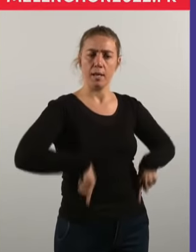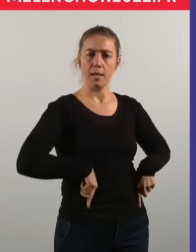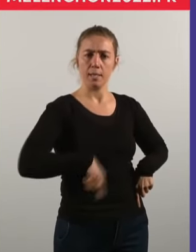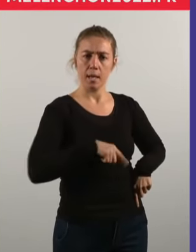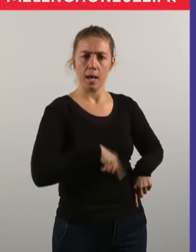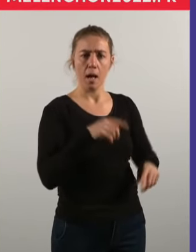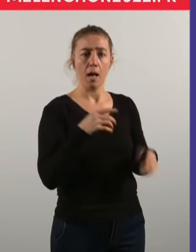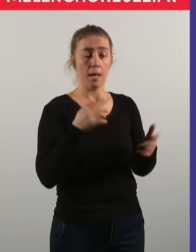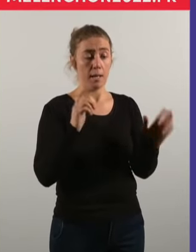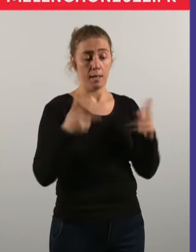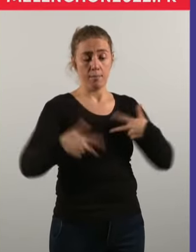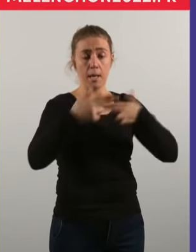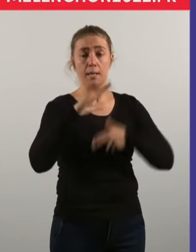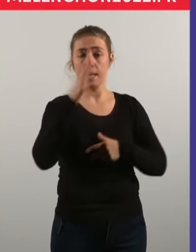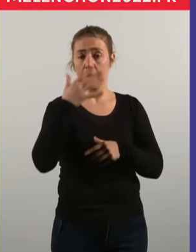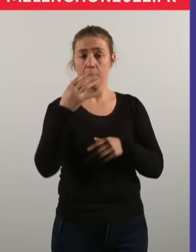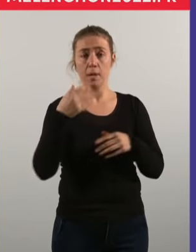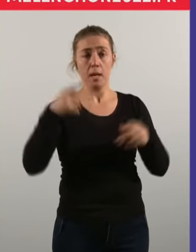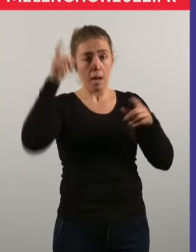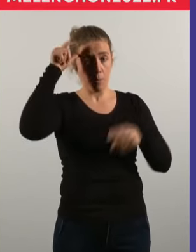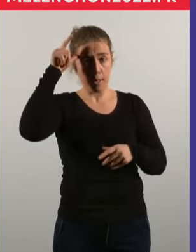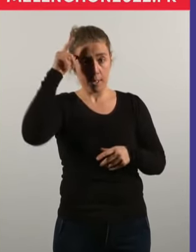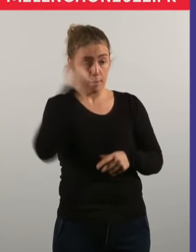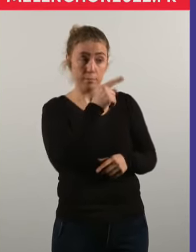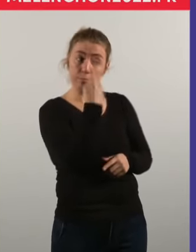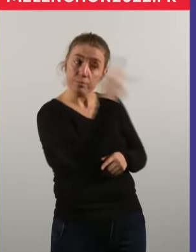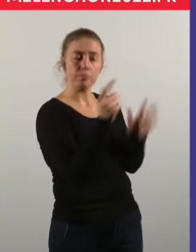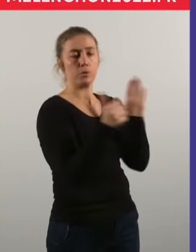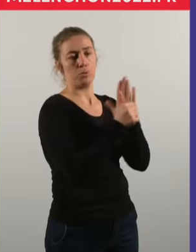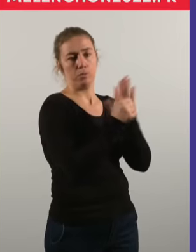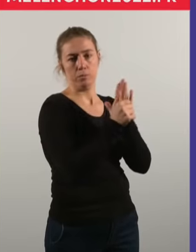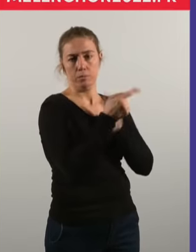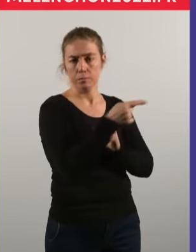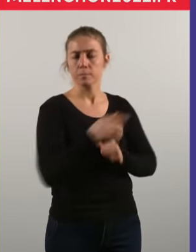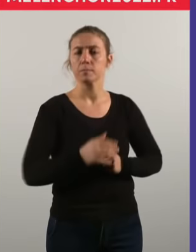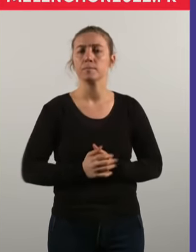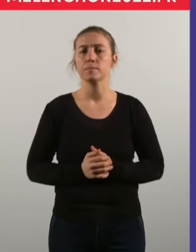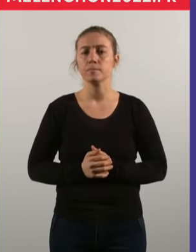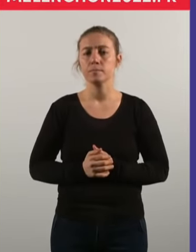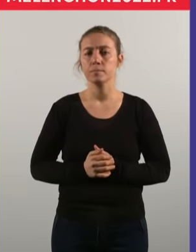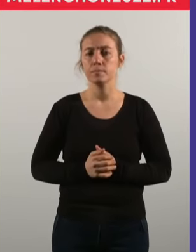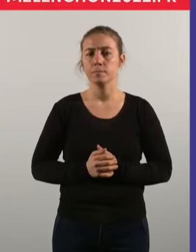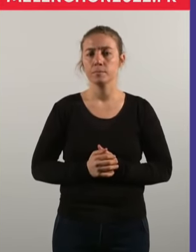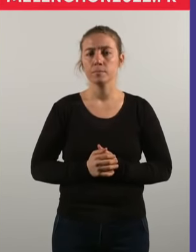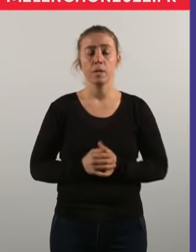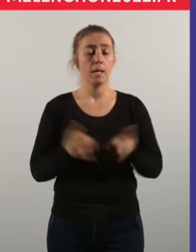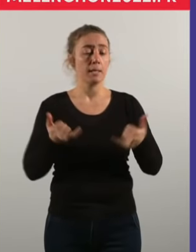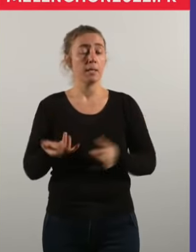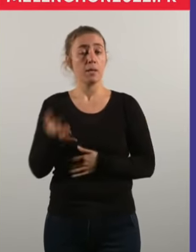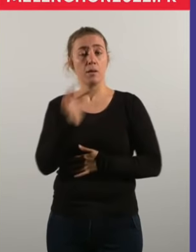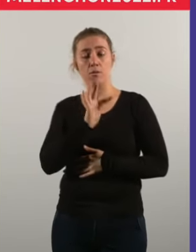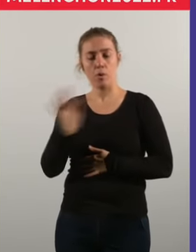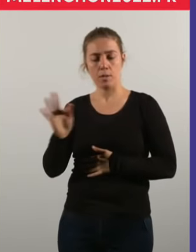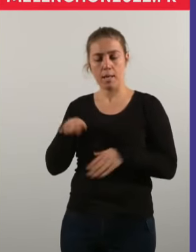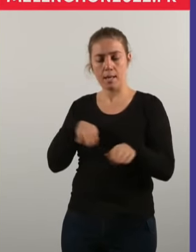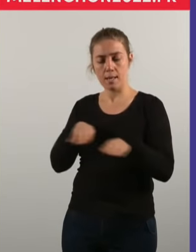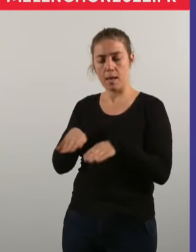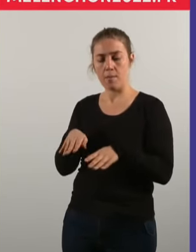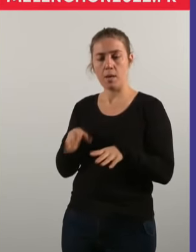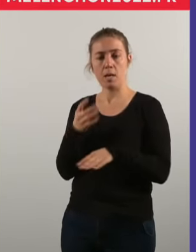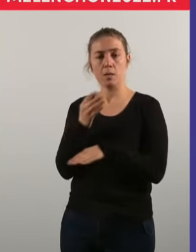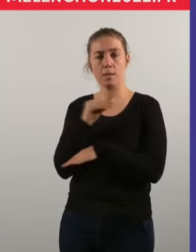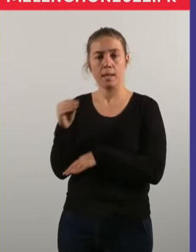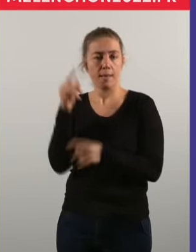de l'armement et du désarmement. Nous autres Français, d'où notre système de sécurité repose sur la